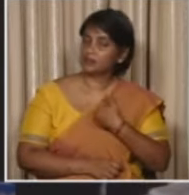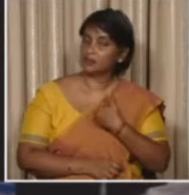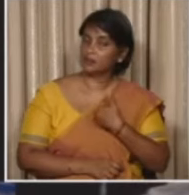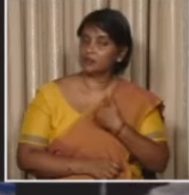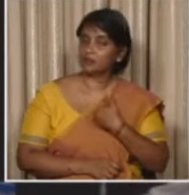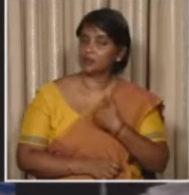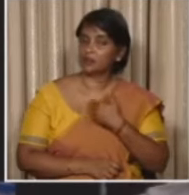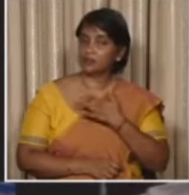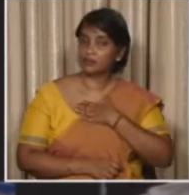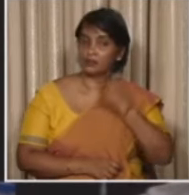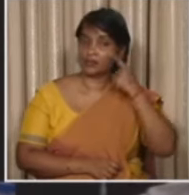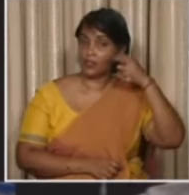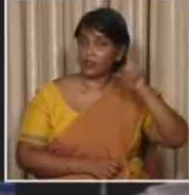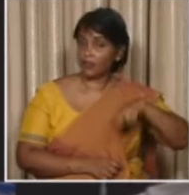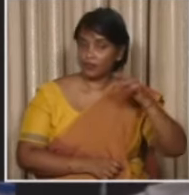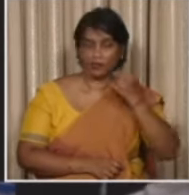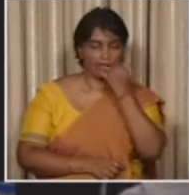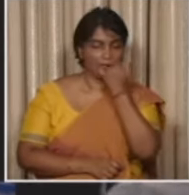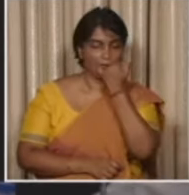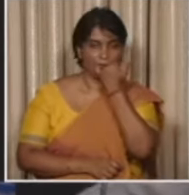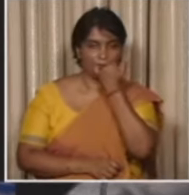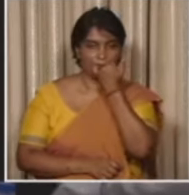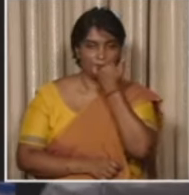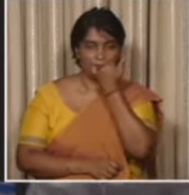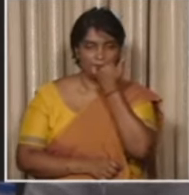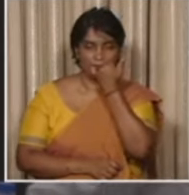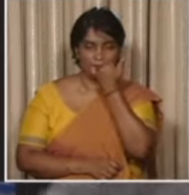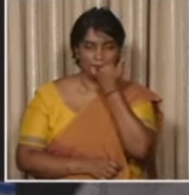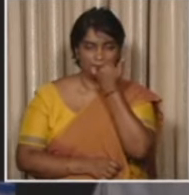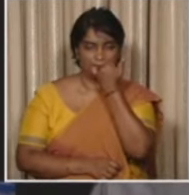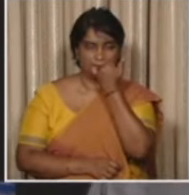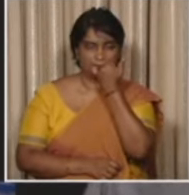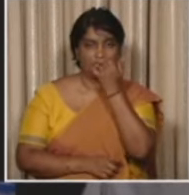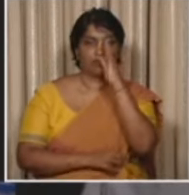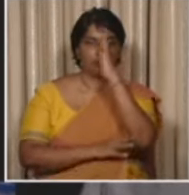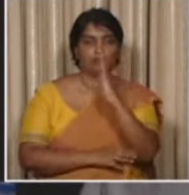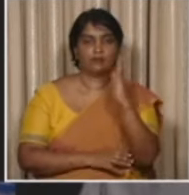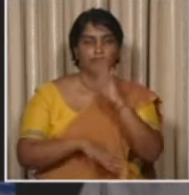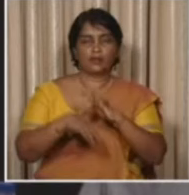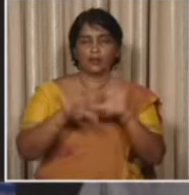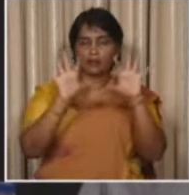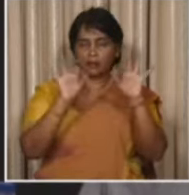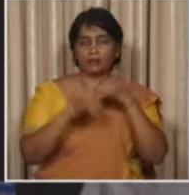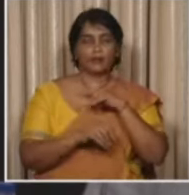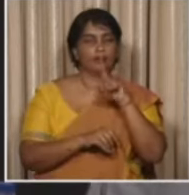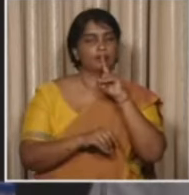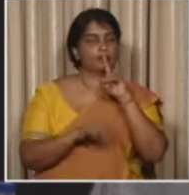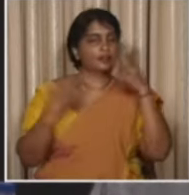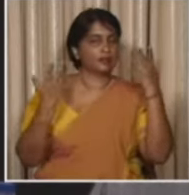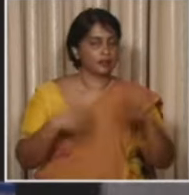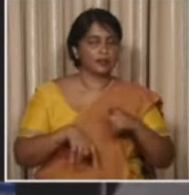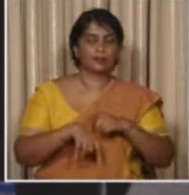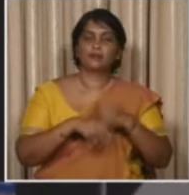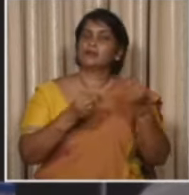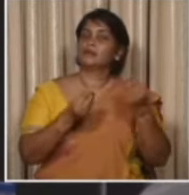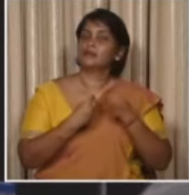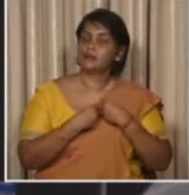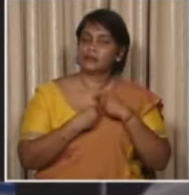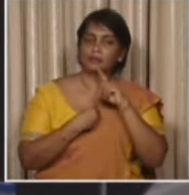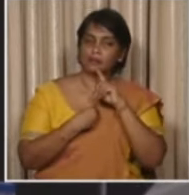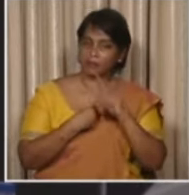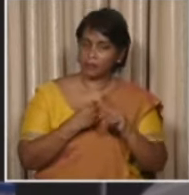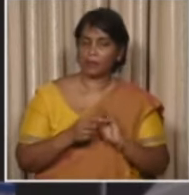මගේ විශ්වාසය තුළ මම මෙන්න මේ යාඥාව තප්පරයක් කියලා මට අවසන් කරන්න දෙන්න කියන ඉල්ලීම මම කරනවා